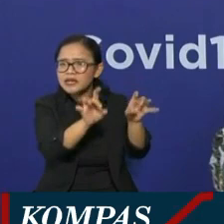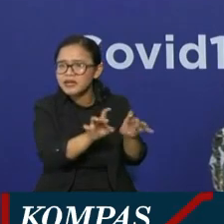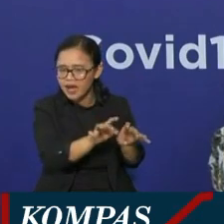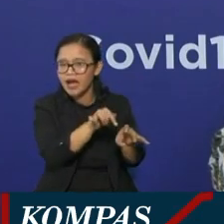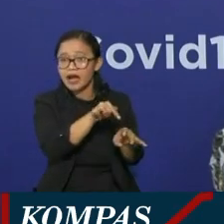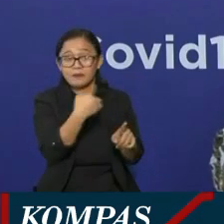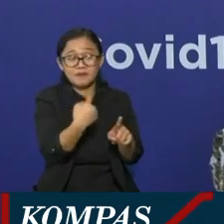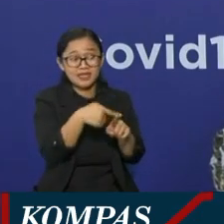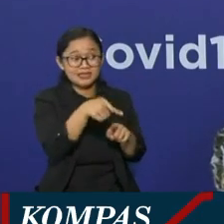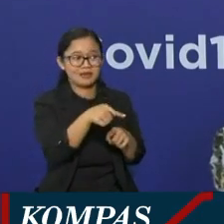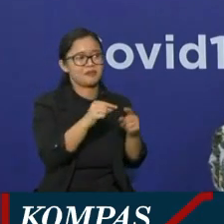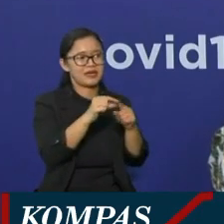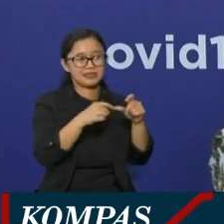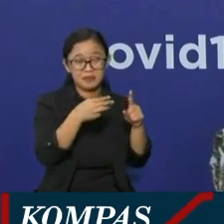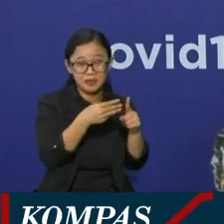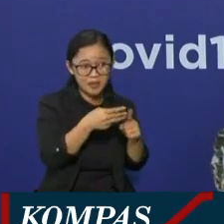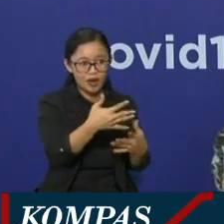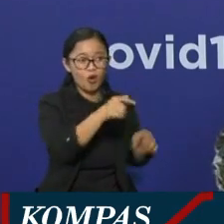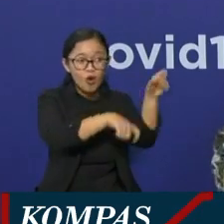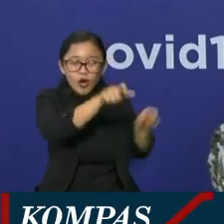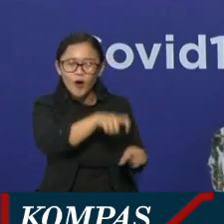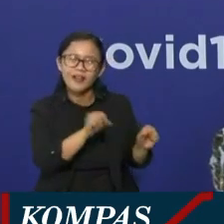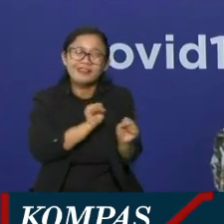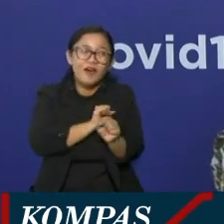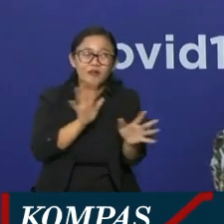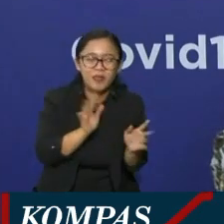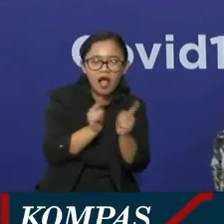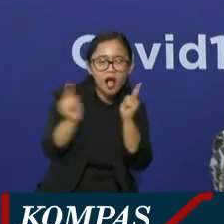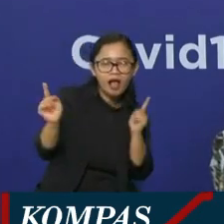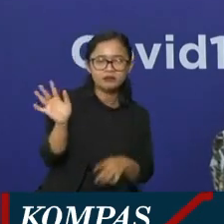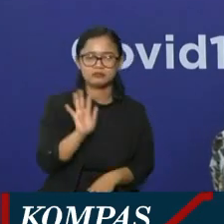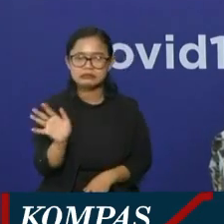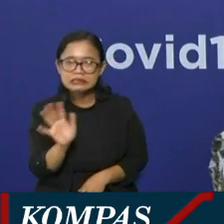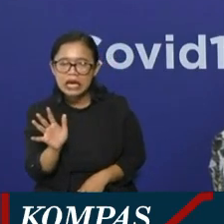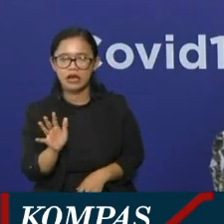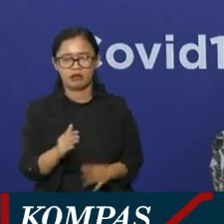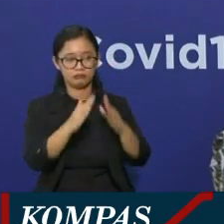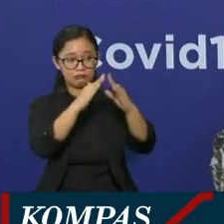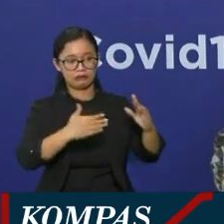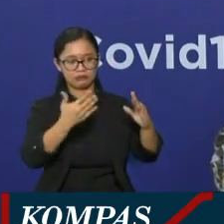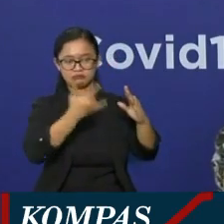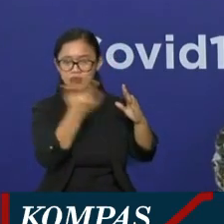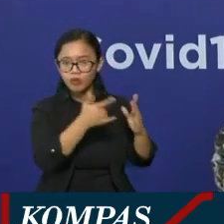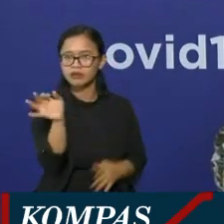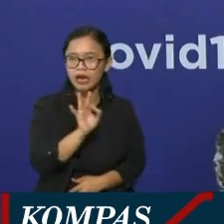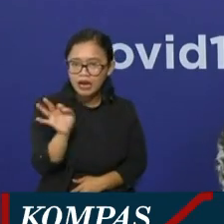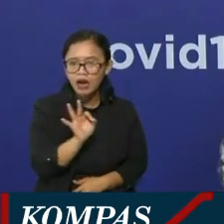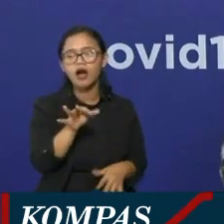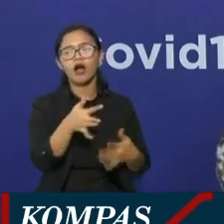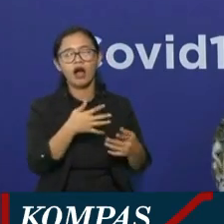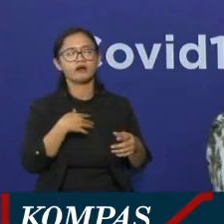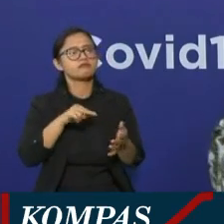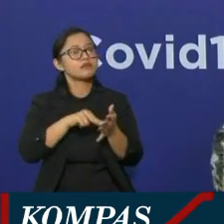pembatasan Yang jelas orang tidak takut lagi sehingga tidak ada orang from home lagi misalnya maka dengan